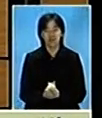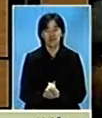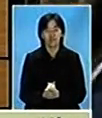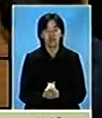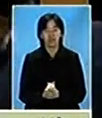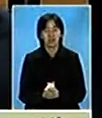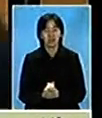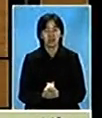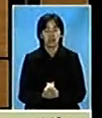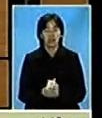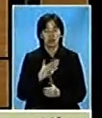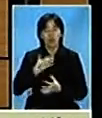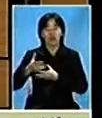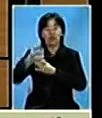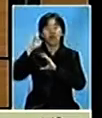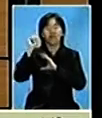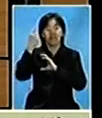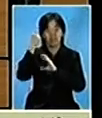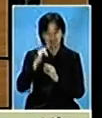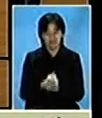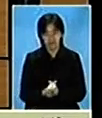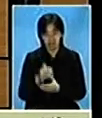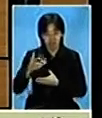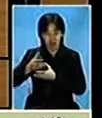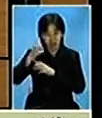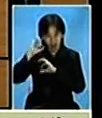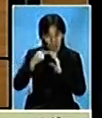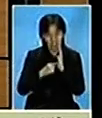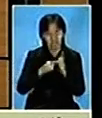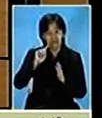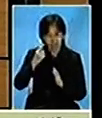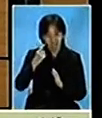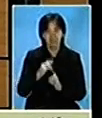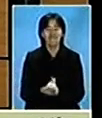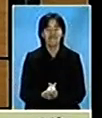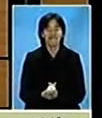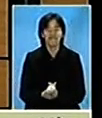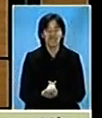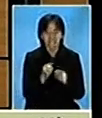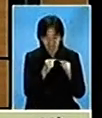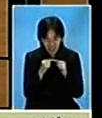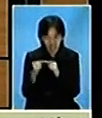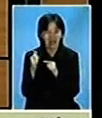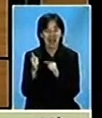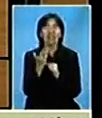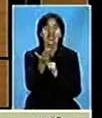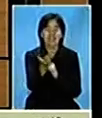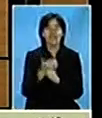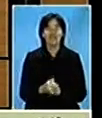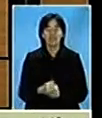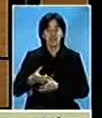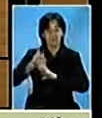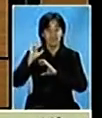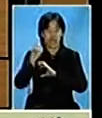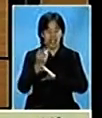ผมขออนุญาตย้อนกลับไปเสนอเรื่องเดิมอีกนิดหนึ่งเพื่อจะได้ต่อเนื่อง ครับได้ครับเชิญท่านเริ่มต้นใหม่นะครับ